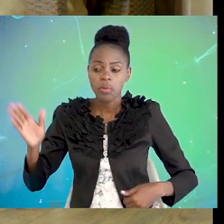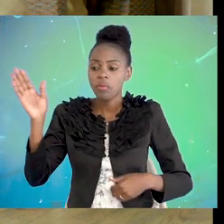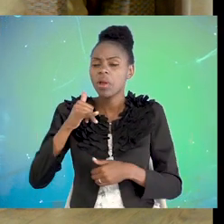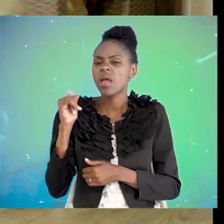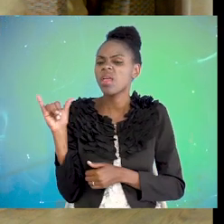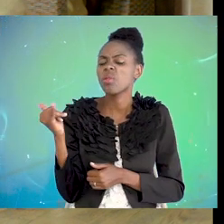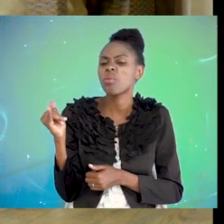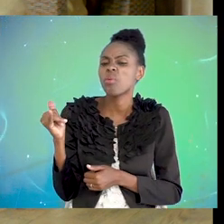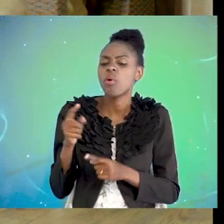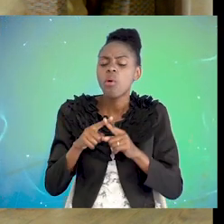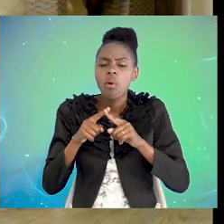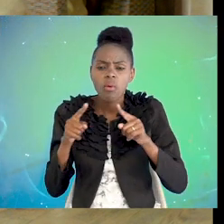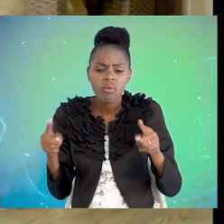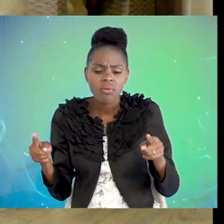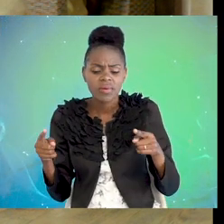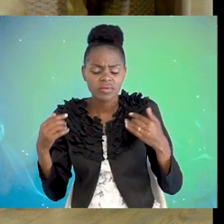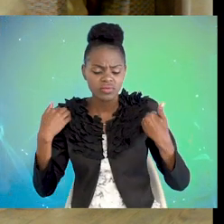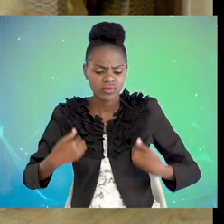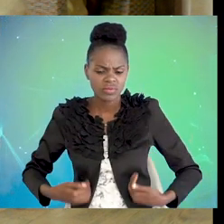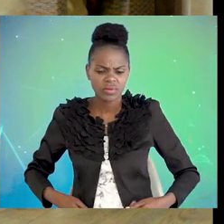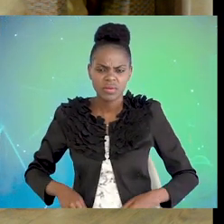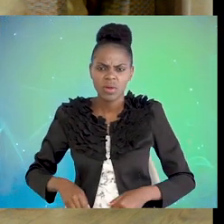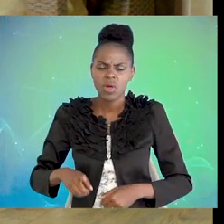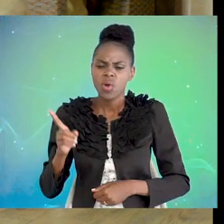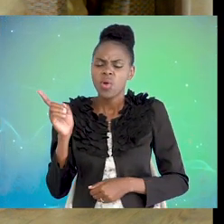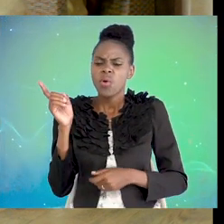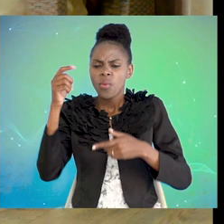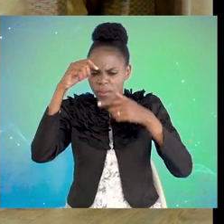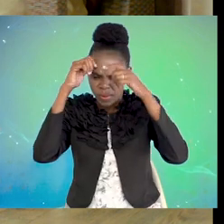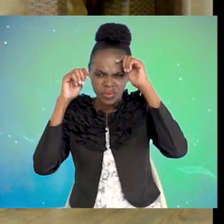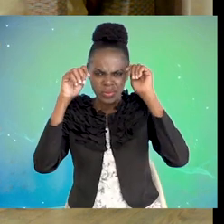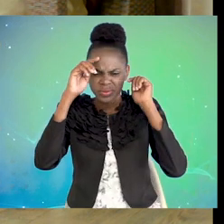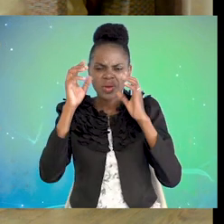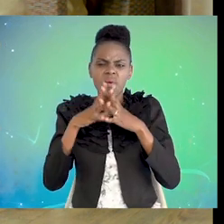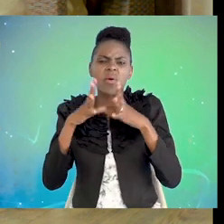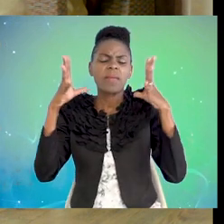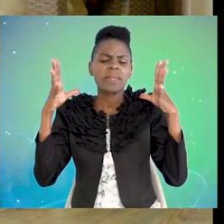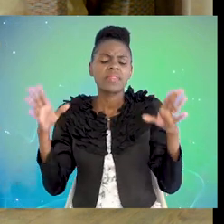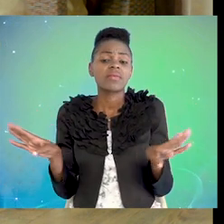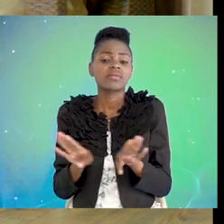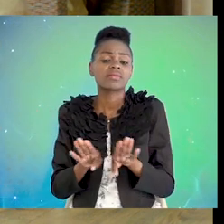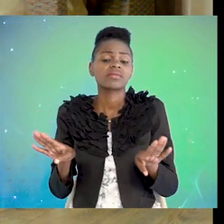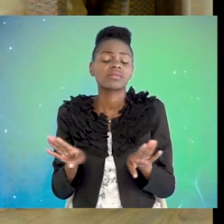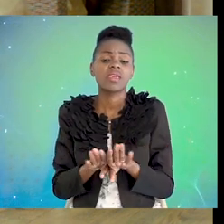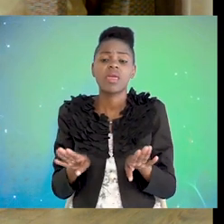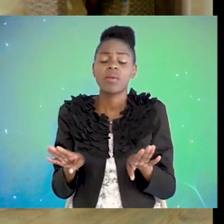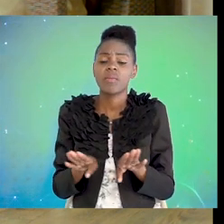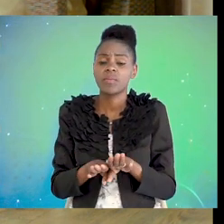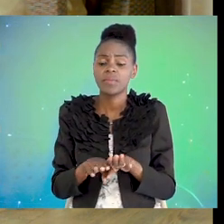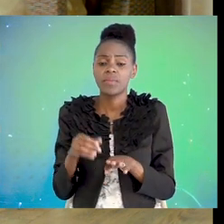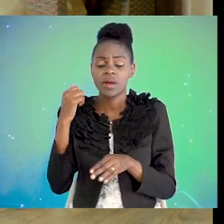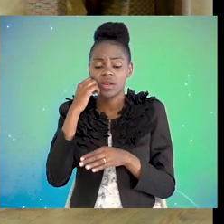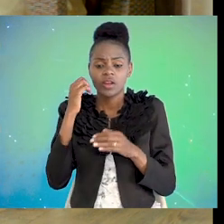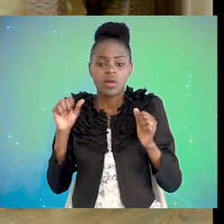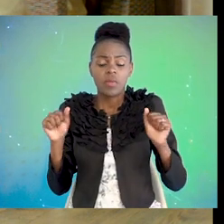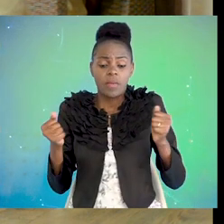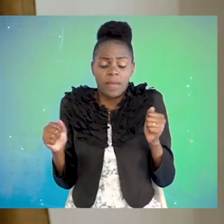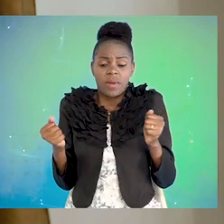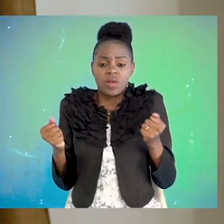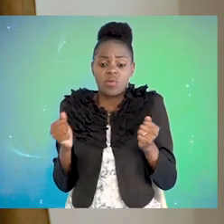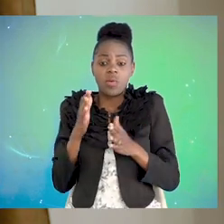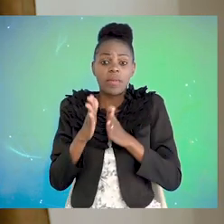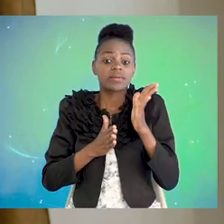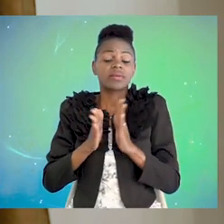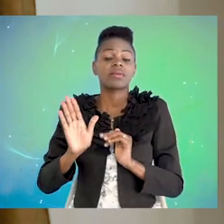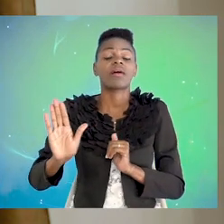yero. Kumaso tubirima tenta kwa mbili. Ntenda imene hii mafanana kwa mbili ndi ntenda ya marungu zizindiki